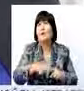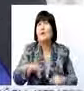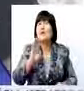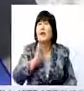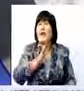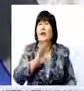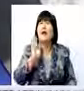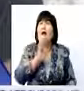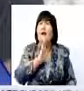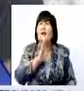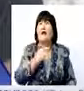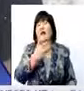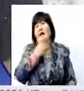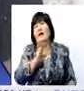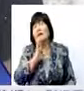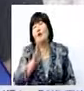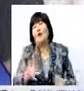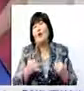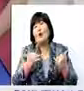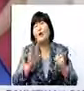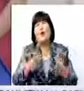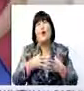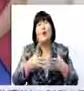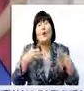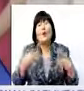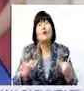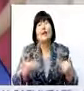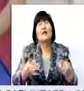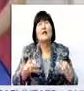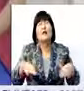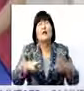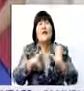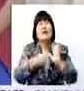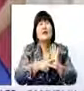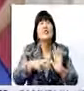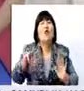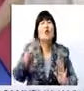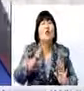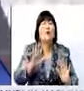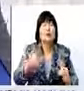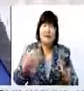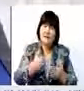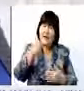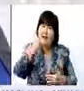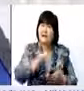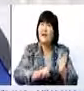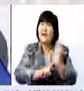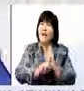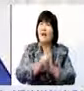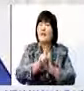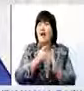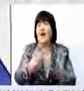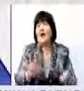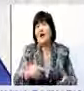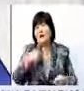әйел аналарға, аруларға деген құрмет тек көктемнің шұғылалы мерекесі 8 наурызда ғана емес, жаңа жылға қадам басар